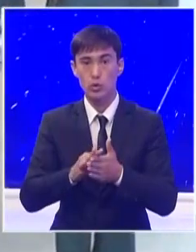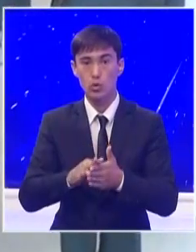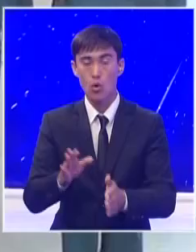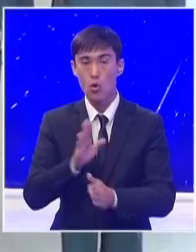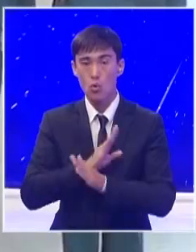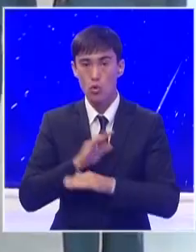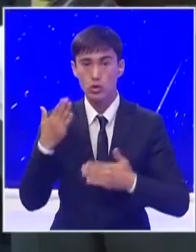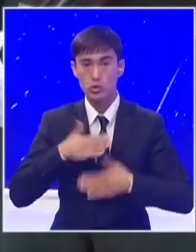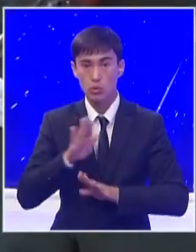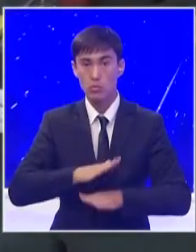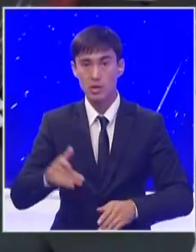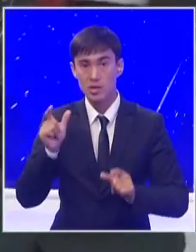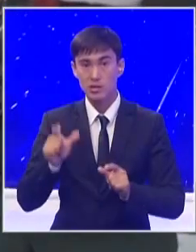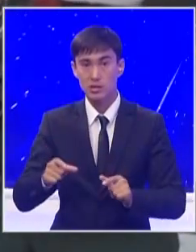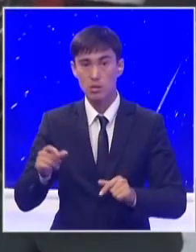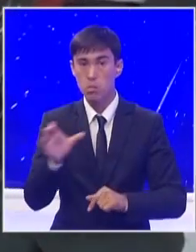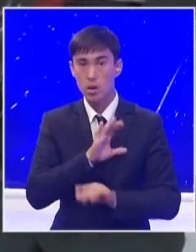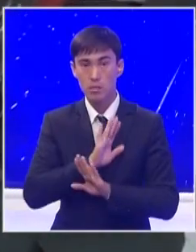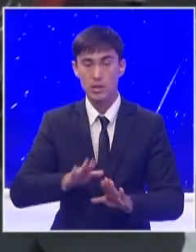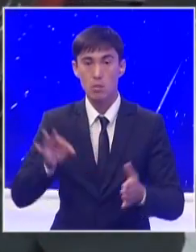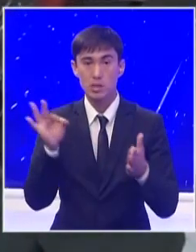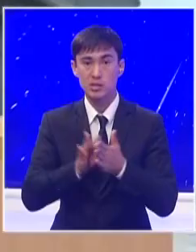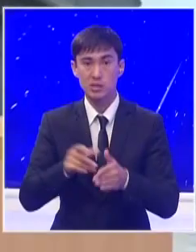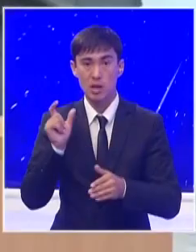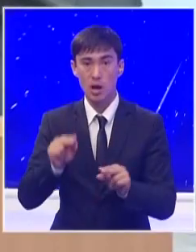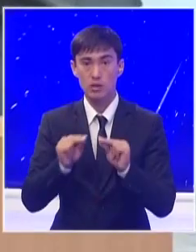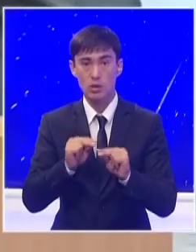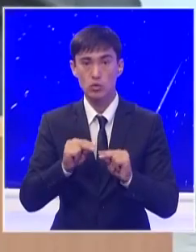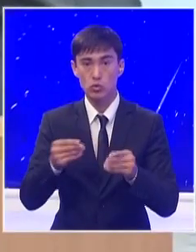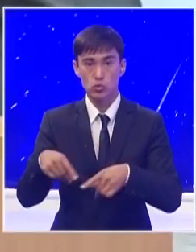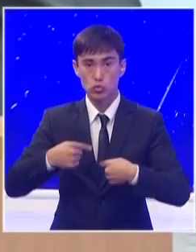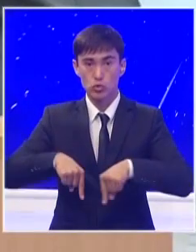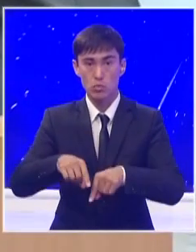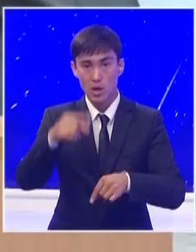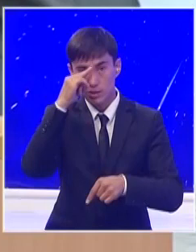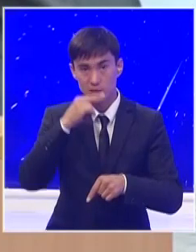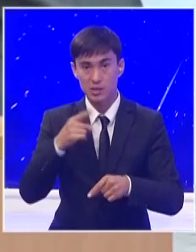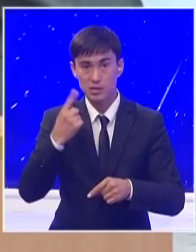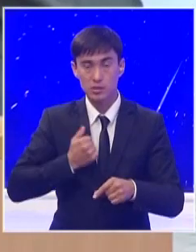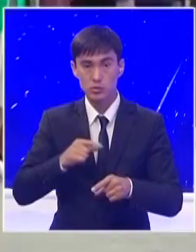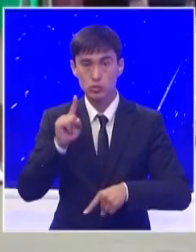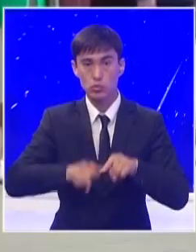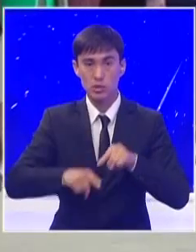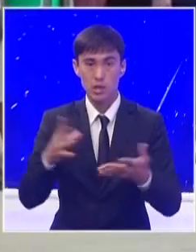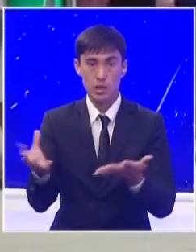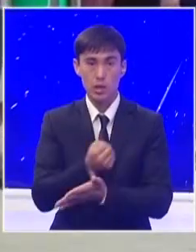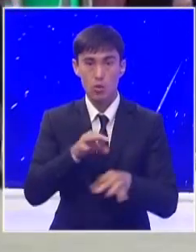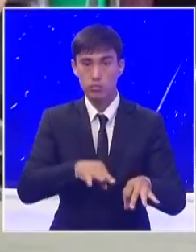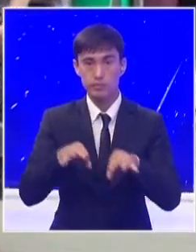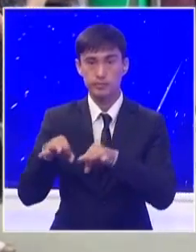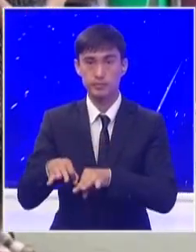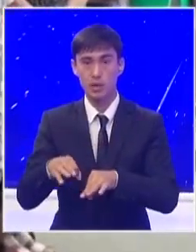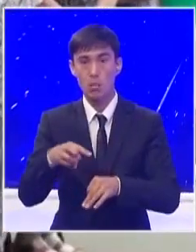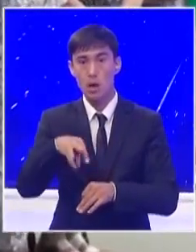тірі байымайды. Мақсаттарына адал ұжым талай қазақстандық сарбаздың сүйегін елге жеткізді, ұрпақтарын тапты. Төрегелді Үркербаев мәйіті